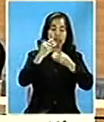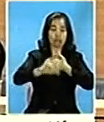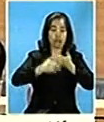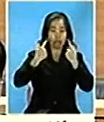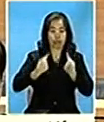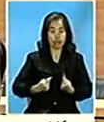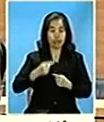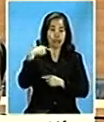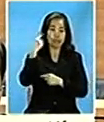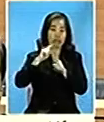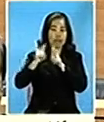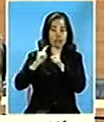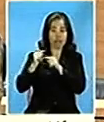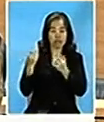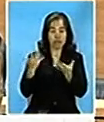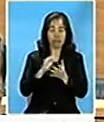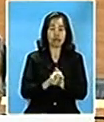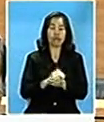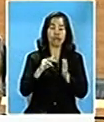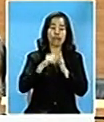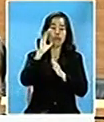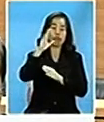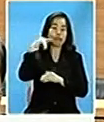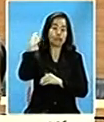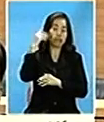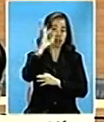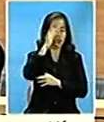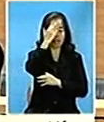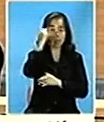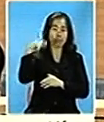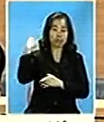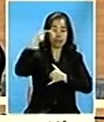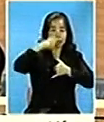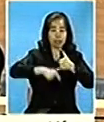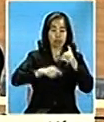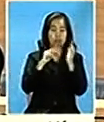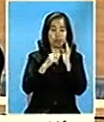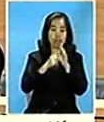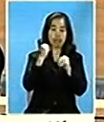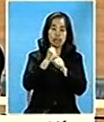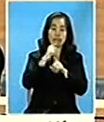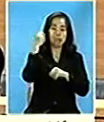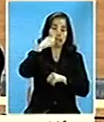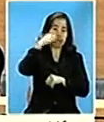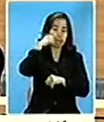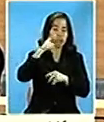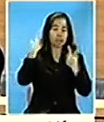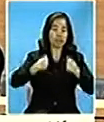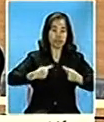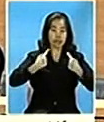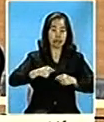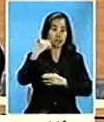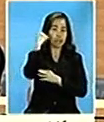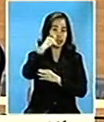แหละและแสวงหาประโยชน์ทางเพศจากสตรีเพราะสตรีนั้นจะเป็นการจะโดนเป็นเหยื่อของการค้ามนุษย์ตลอดเวลาน